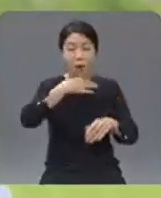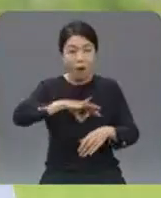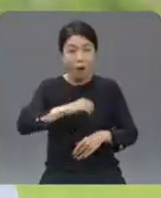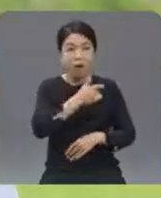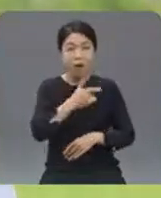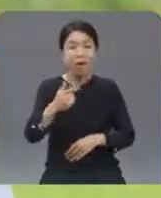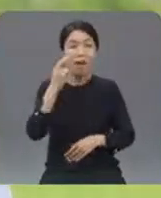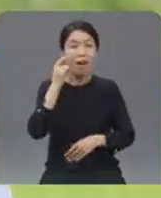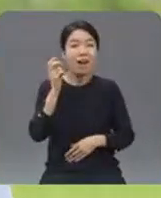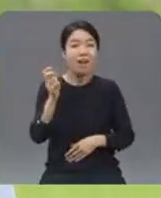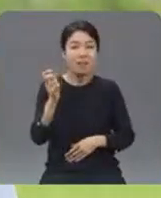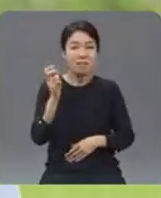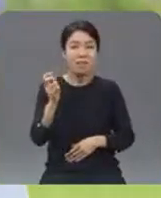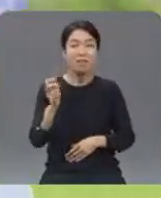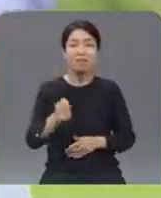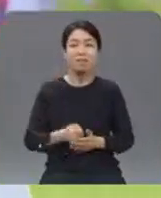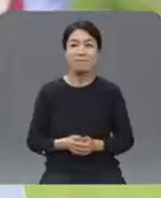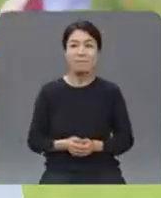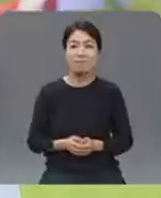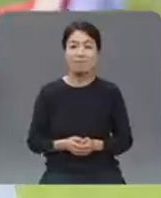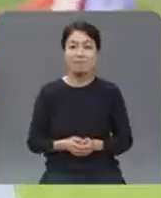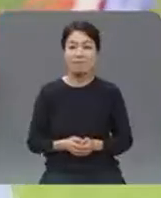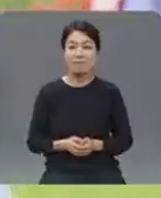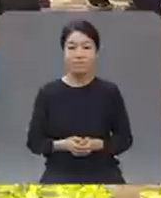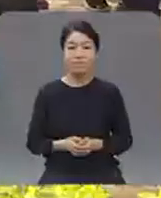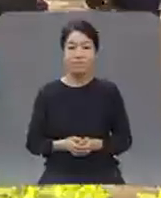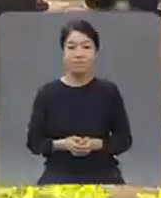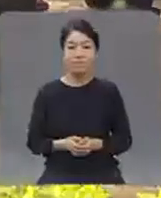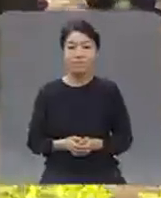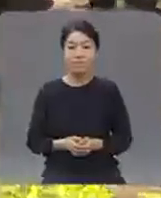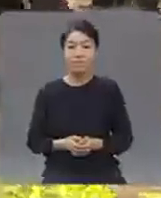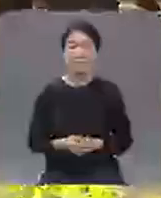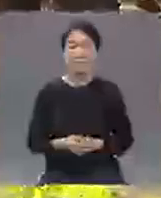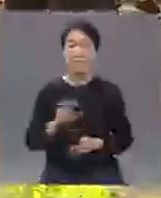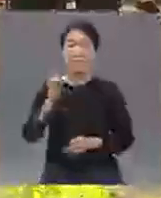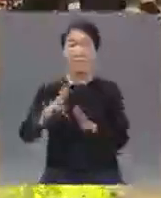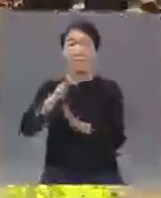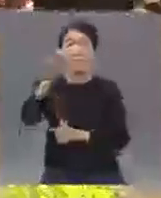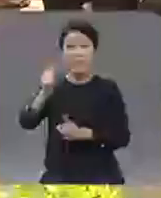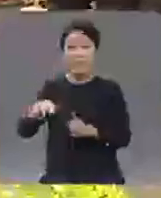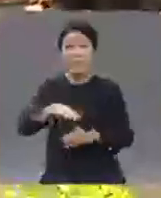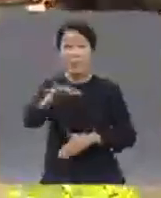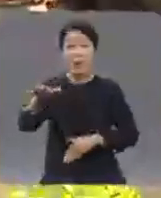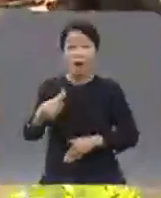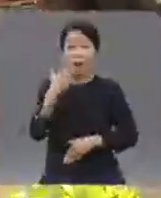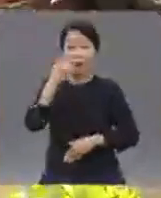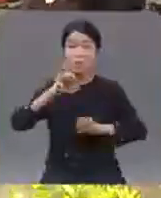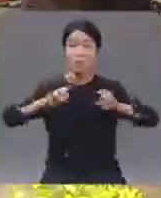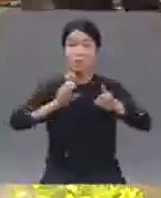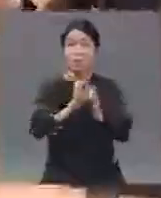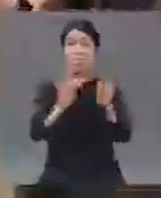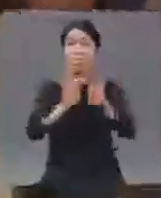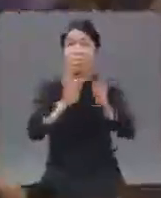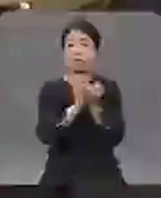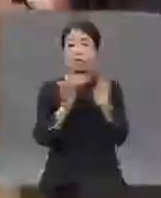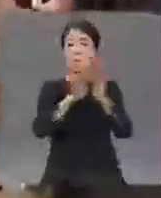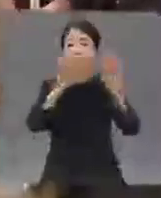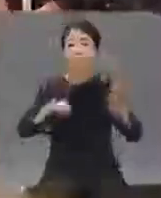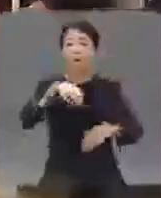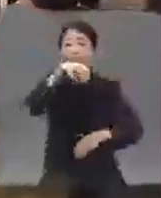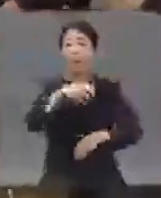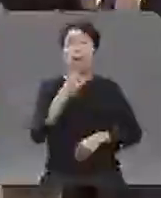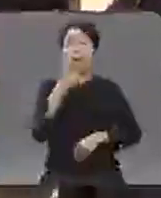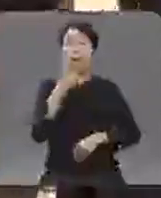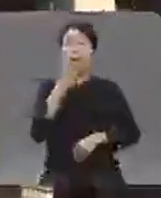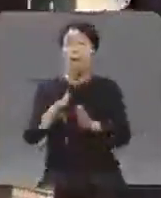오늘이 자리에서의 공부가 크게 도움이 될 것 같습니다 오시장 일행은 또 순천만 국제정원 박람회장의